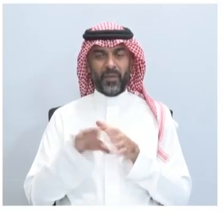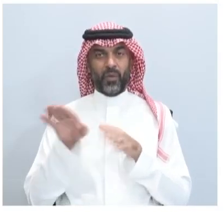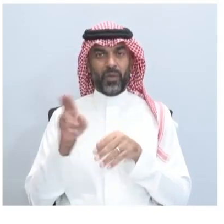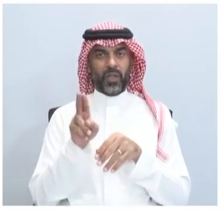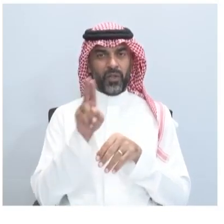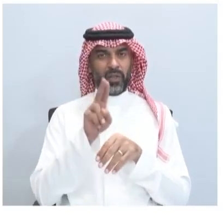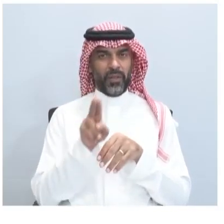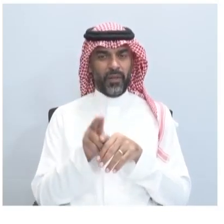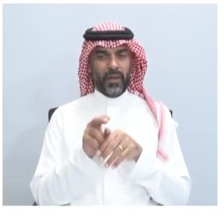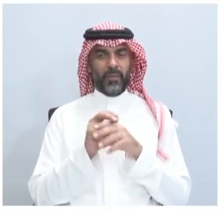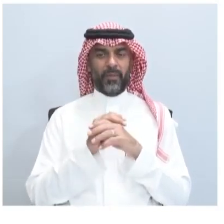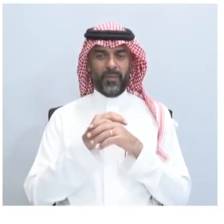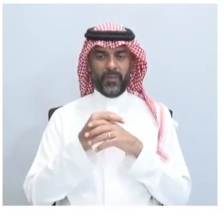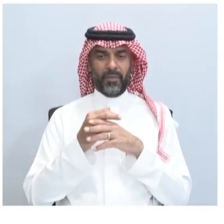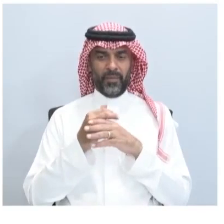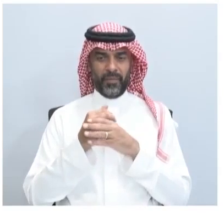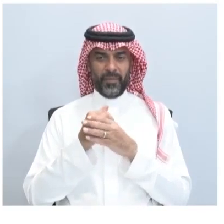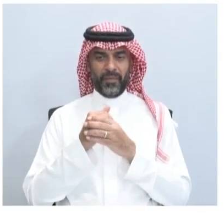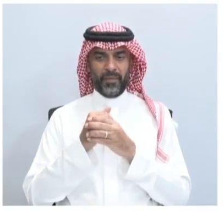قد ترد موصوله